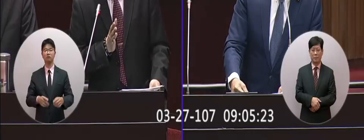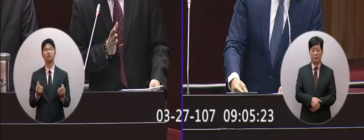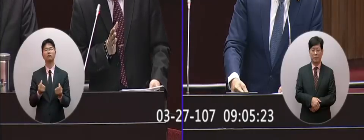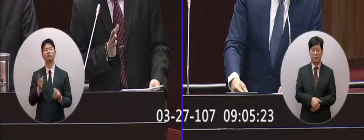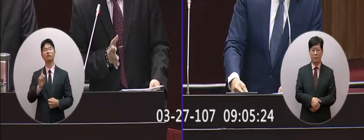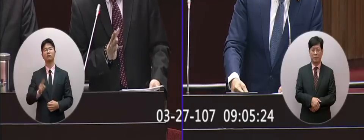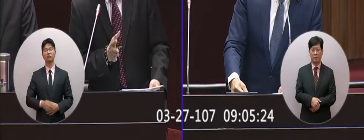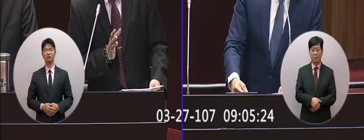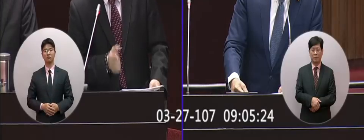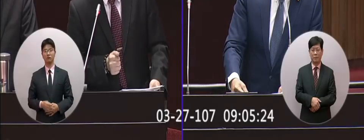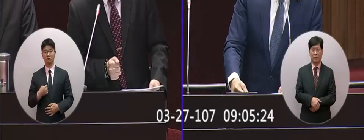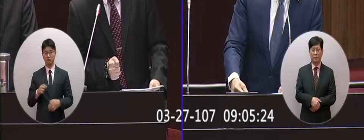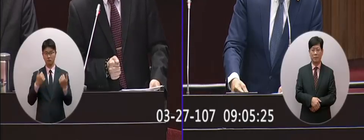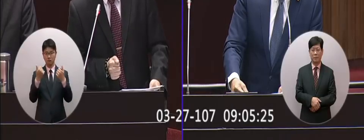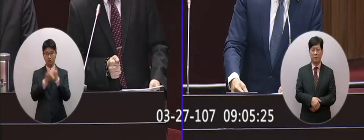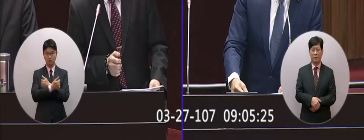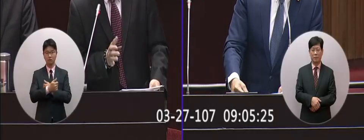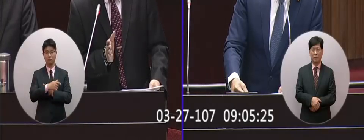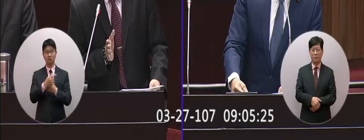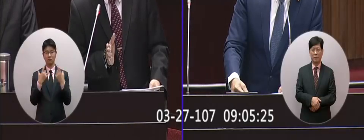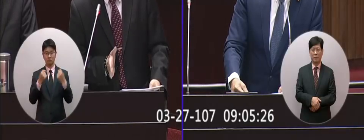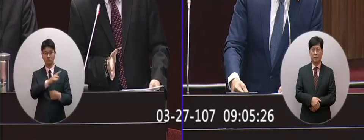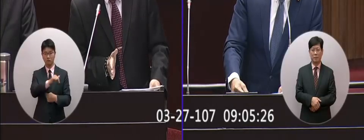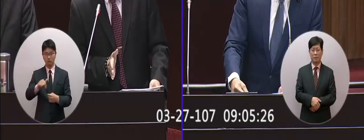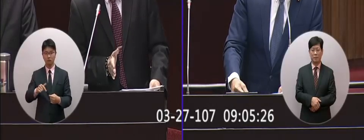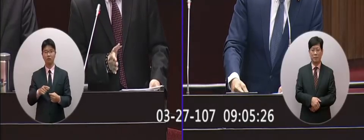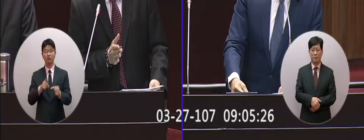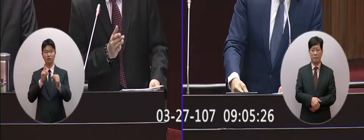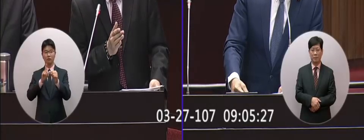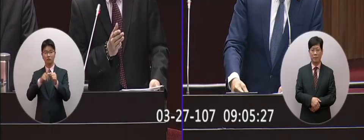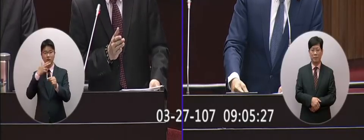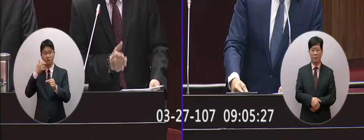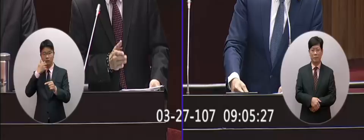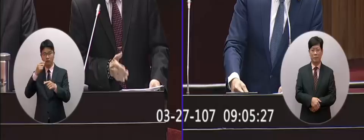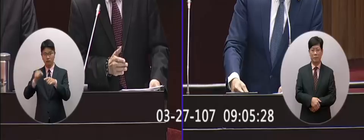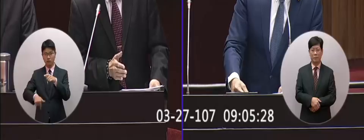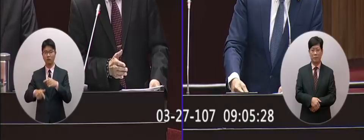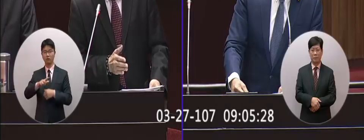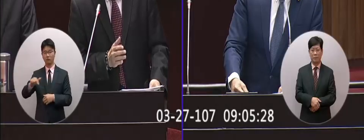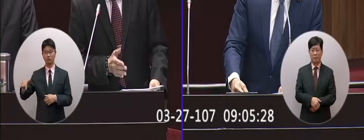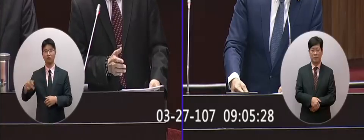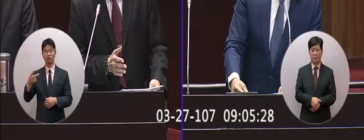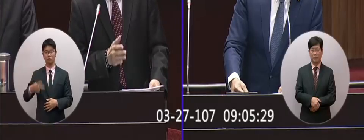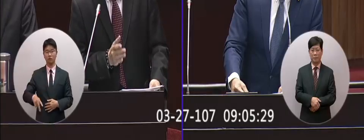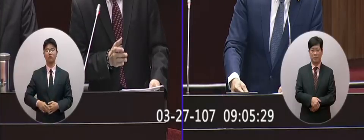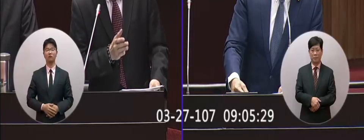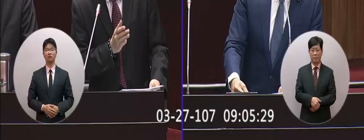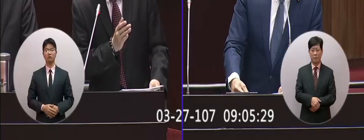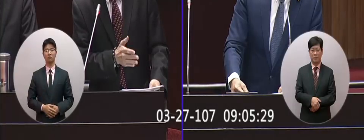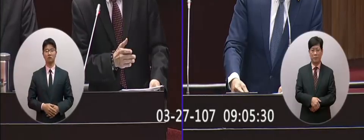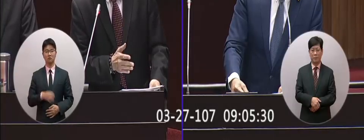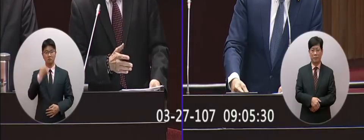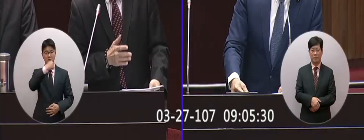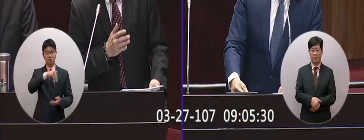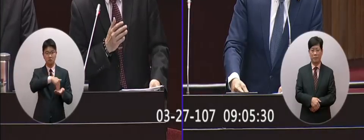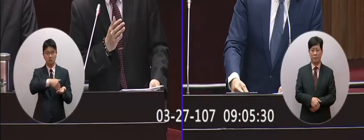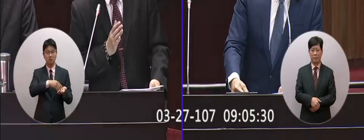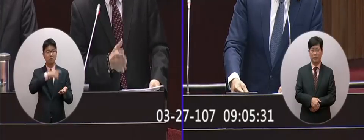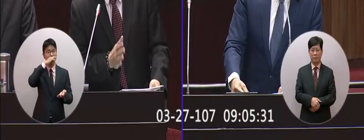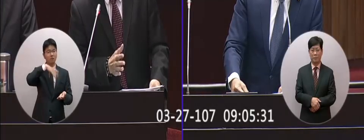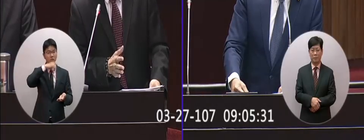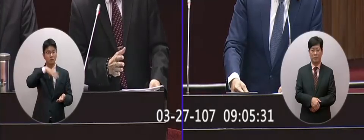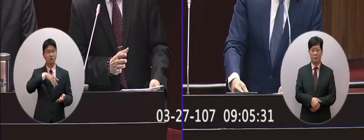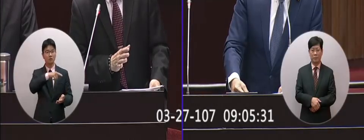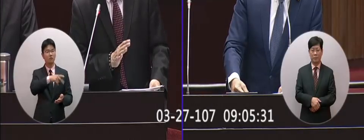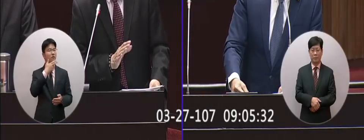说用替代的料源比如说用中钢料，或者甚至于我们台塑在越南的这